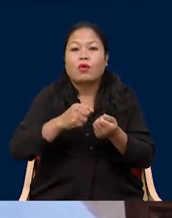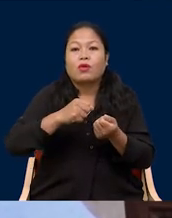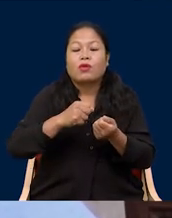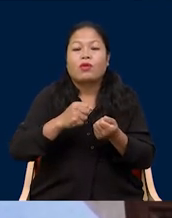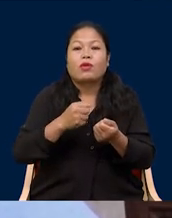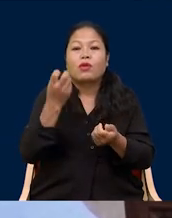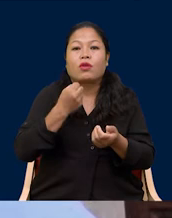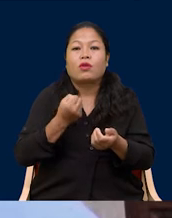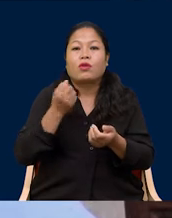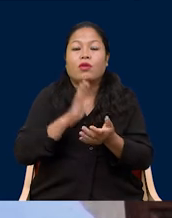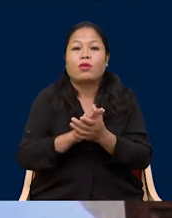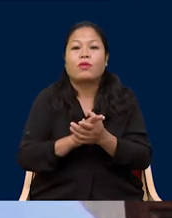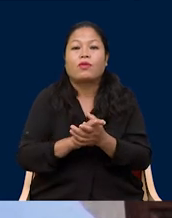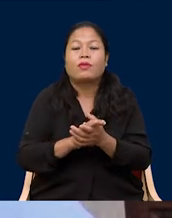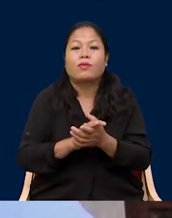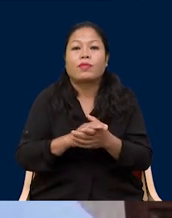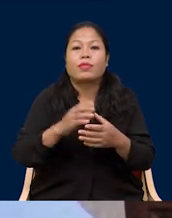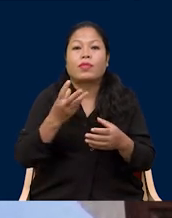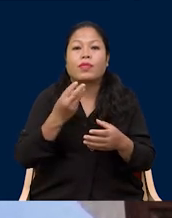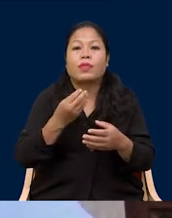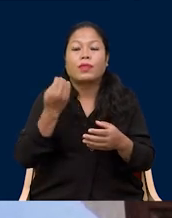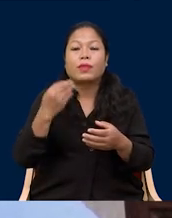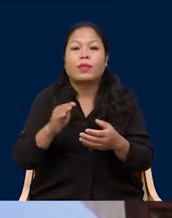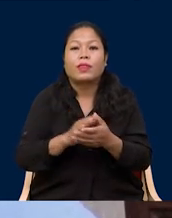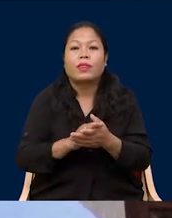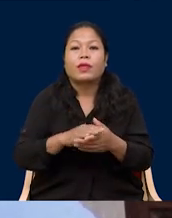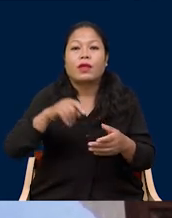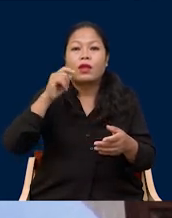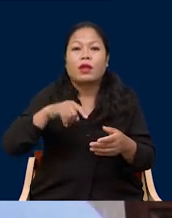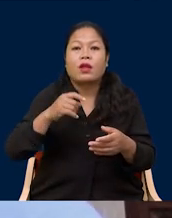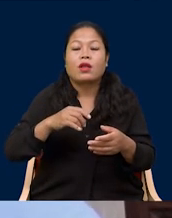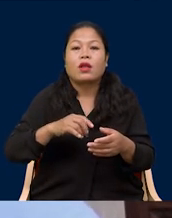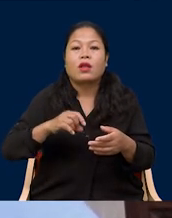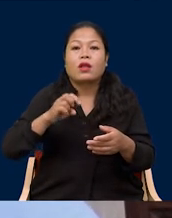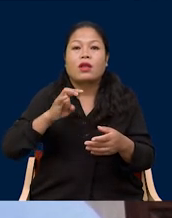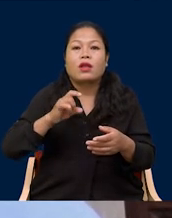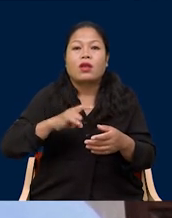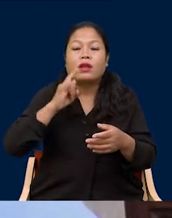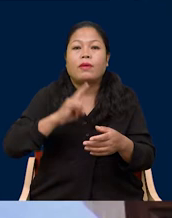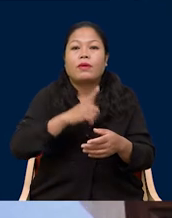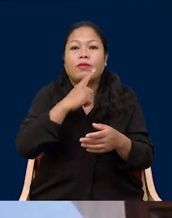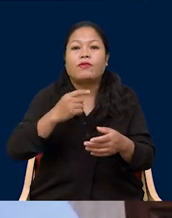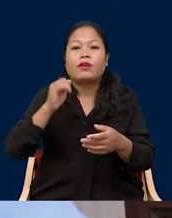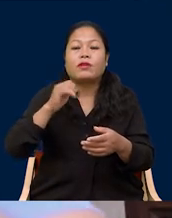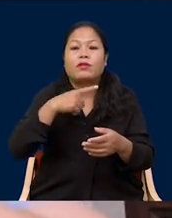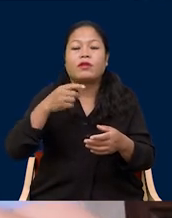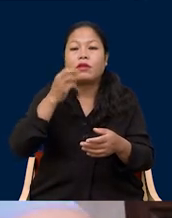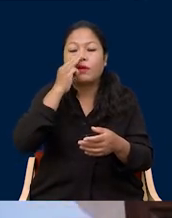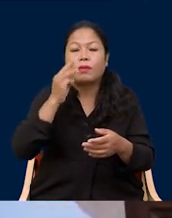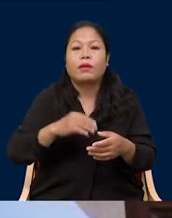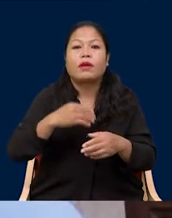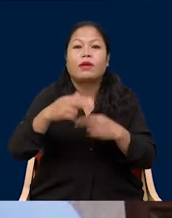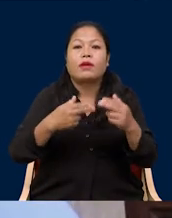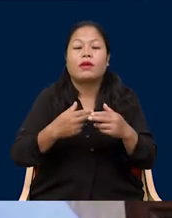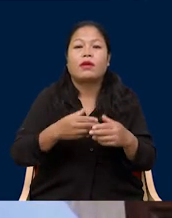कम आउँछ र त्यसले चाहिँ हरितगृह ग्यासेसको हिसाबले चाहिँ कमी ल्याउन सक्छौँ। र अलि फेसन इन्डस्ट्रीको पनि हामी कुरा गर्न सक्छौँ। फेसनमा